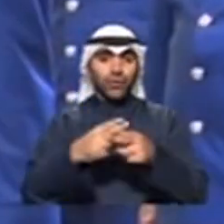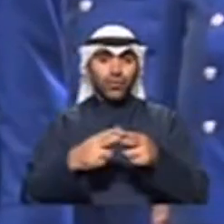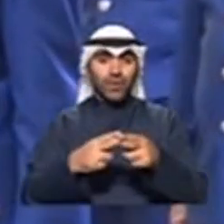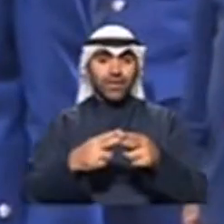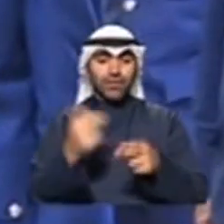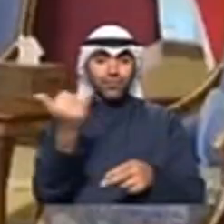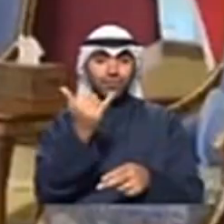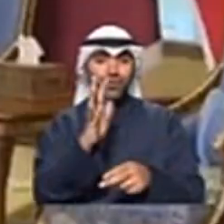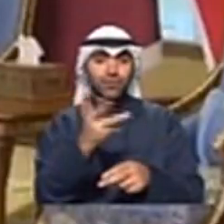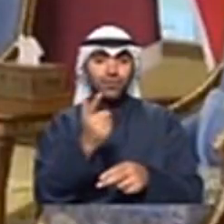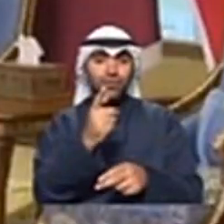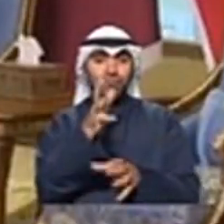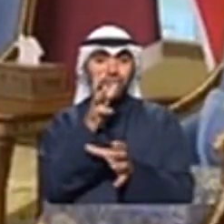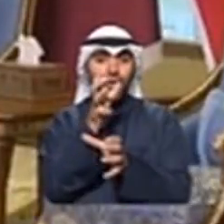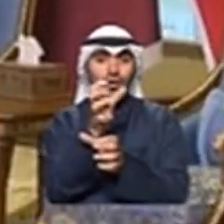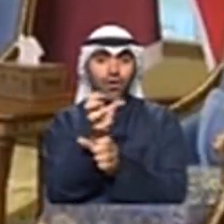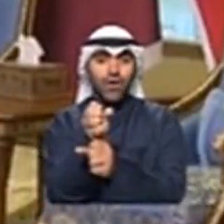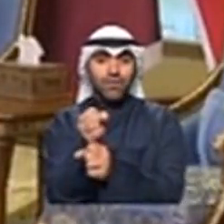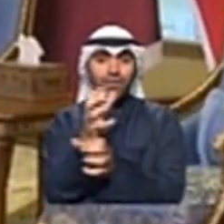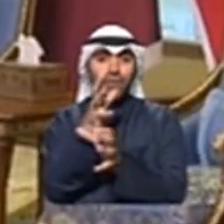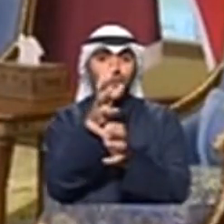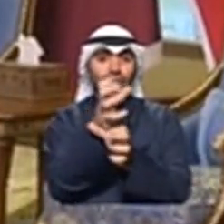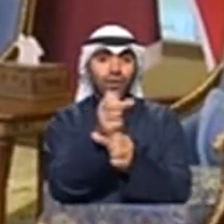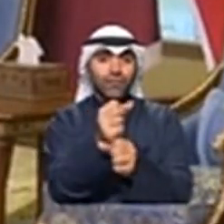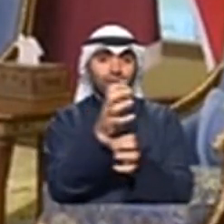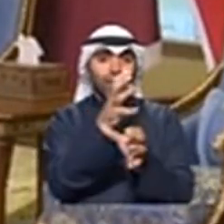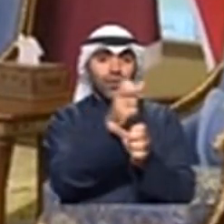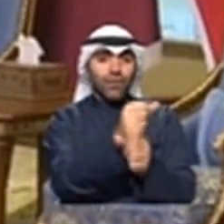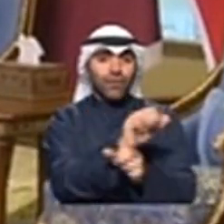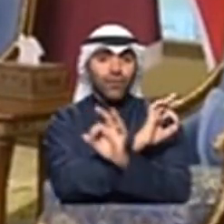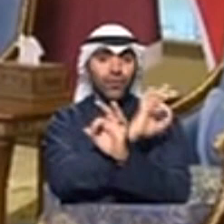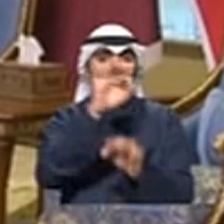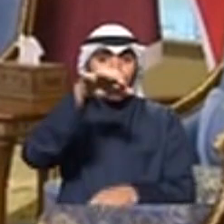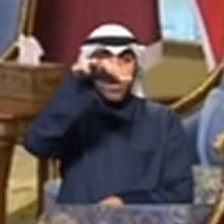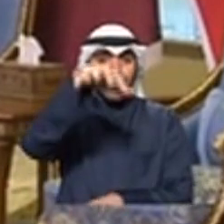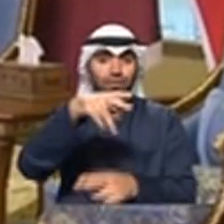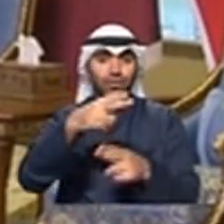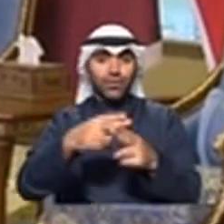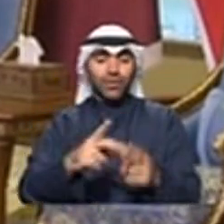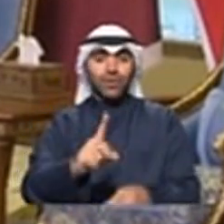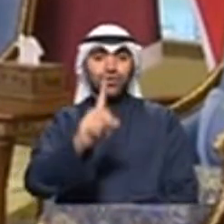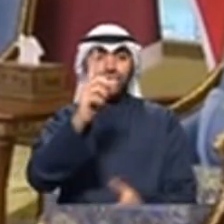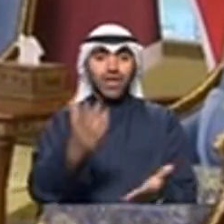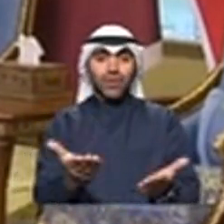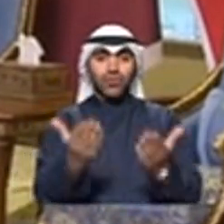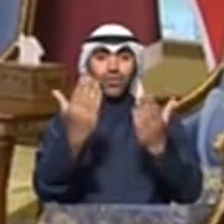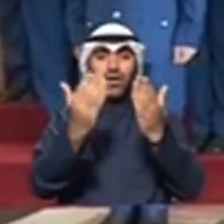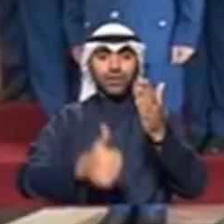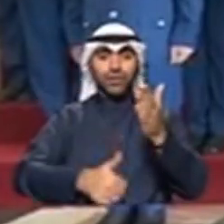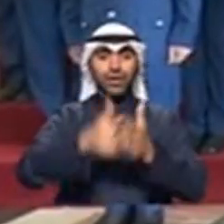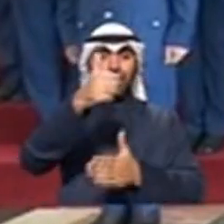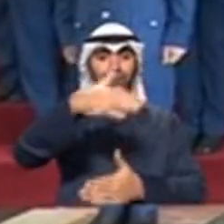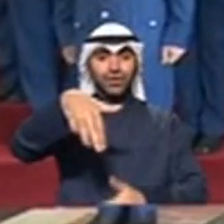لحمايتها. أسأل الله أن يوفقكم وأن يوفق زملائكم اللي راح يتخرجون إن شاء الله من بعدكم.